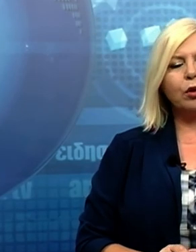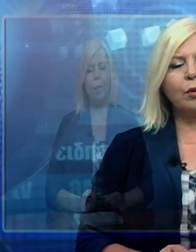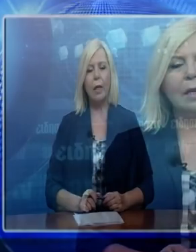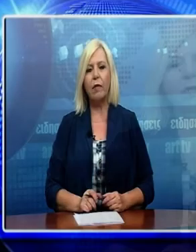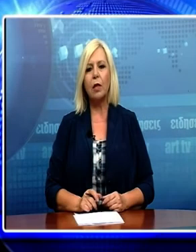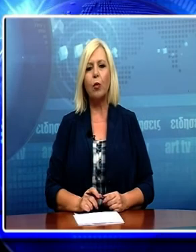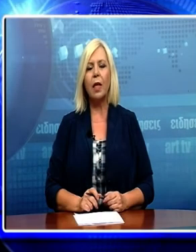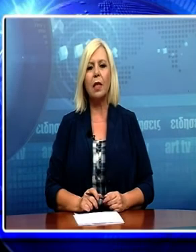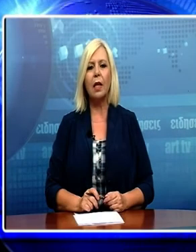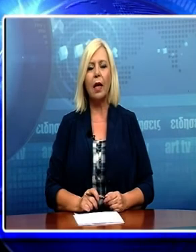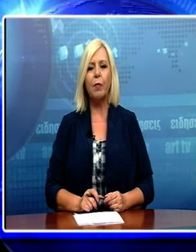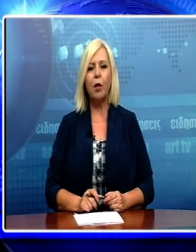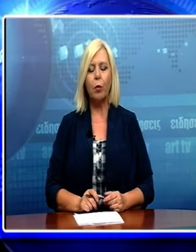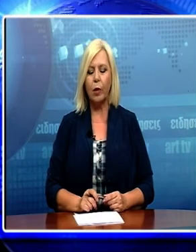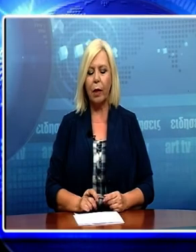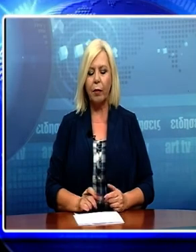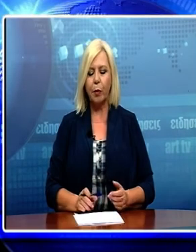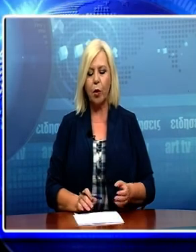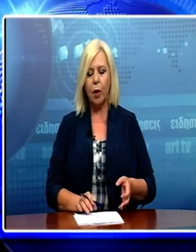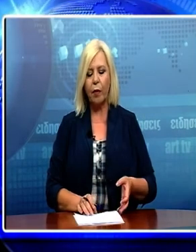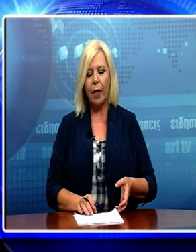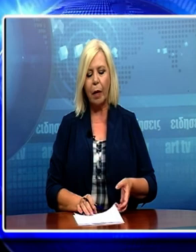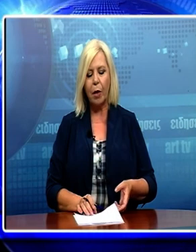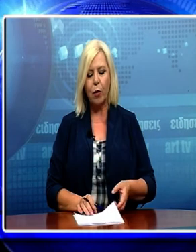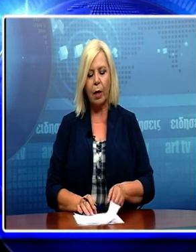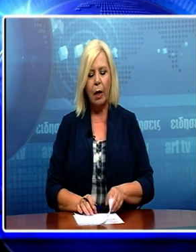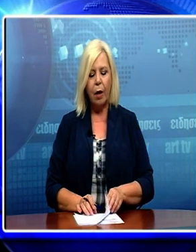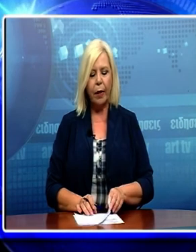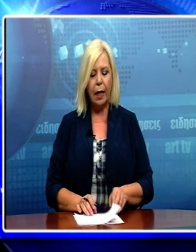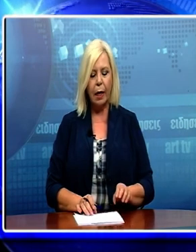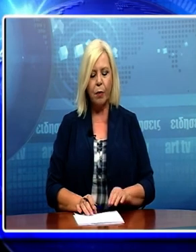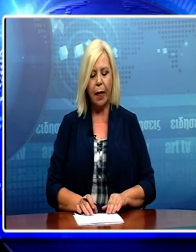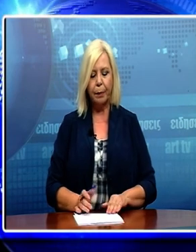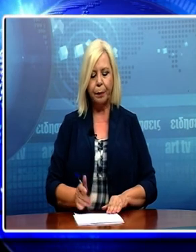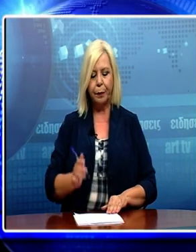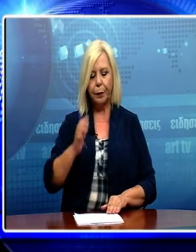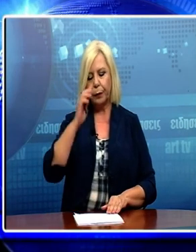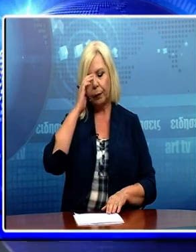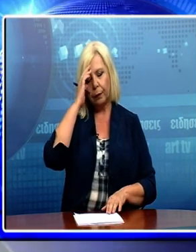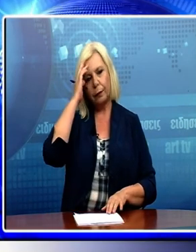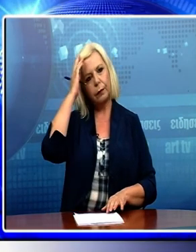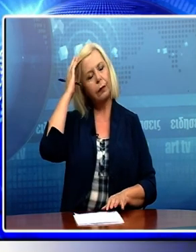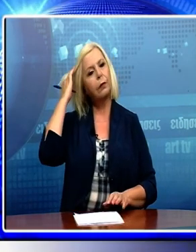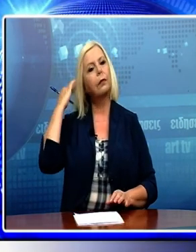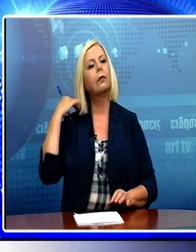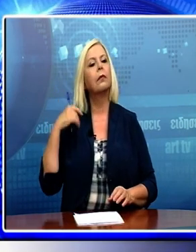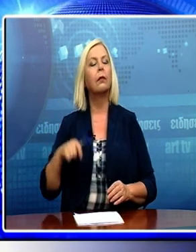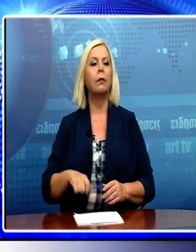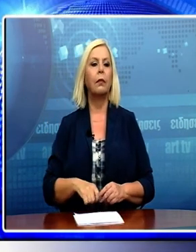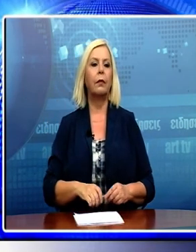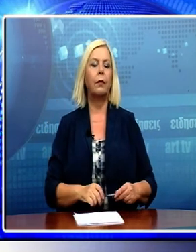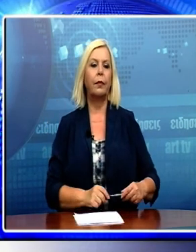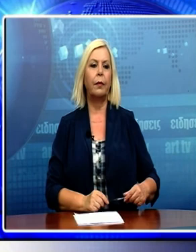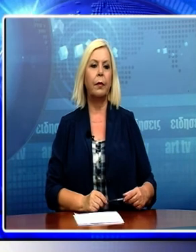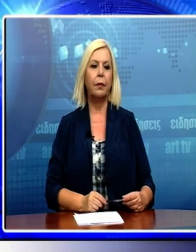με τα στούντιο του RTV στην Οικουμενίτσα και να καλησπερίσουμε τον συνάδελφο δημοσιογράφο Βαγγέλη Μάστορα. Βαγγέλη, καλησπέρα. Καλησπέρα, Βίτη. Καλησπέρα σε